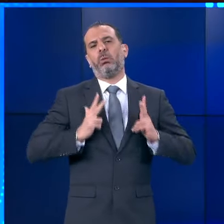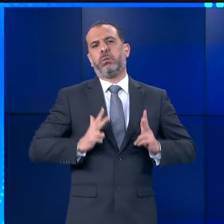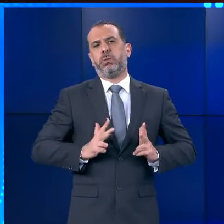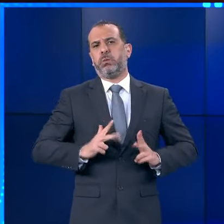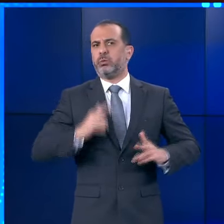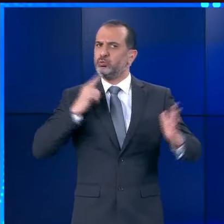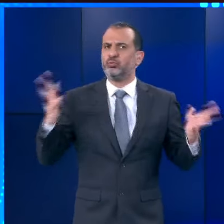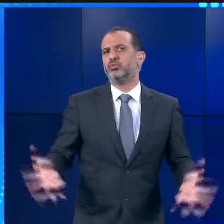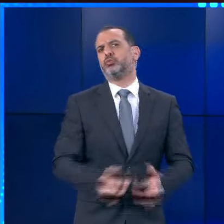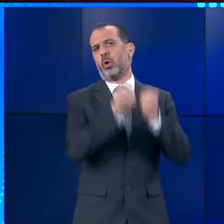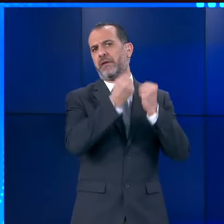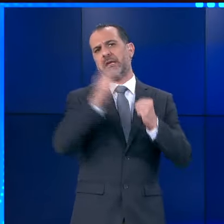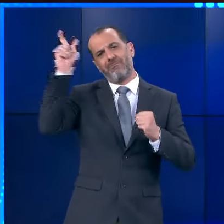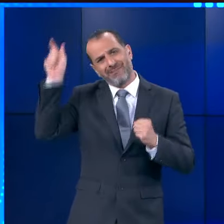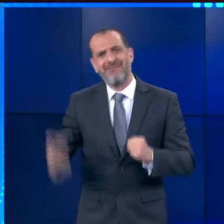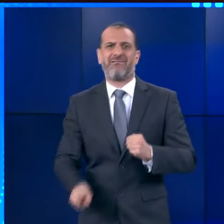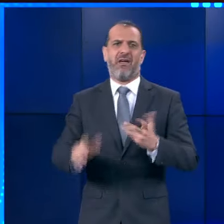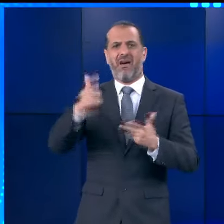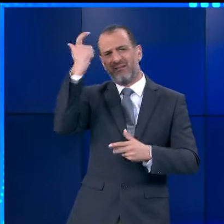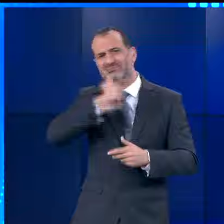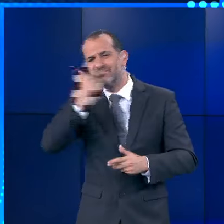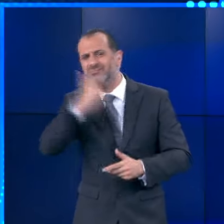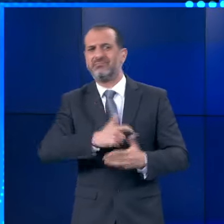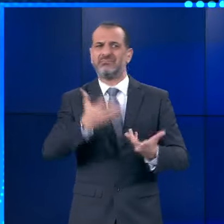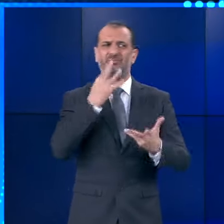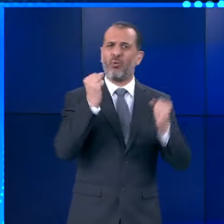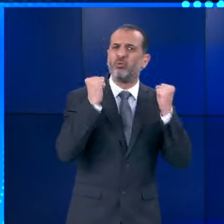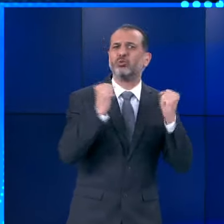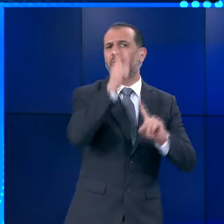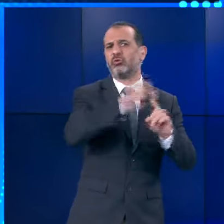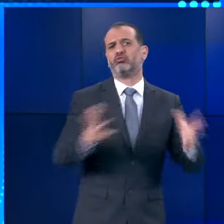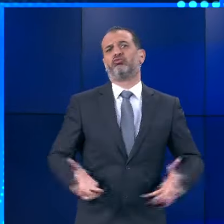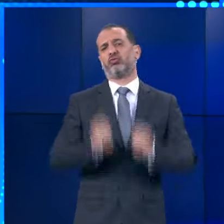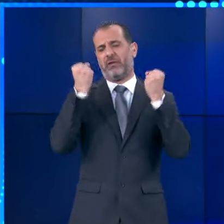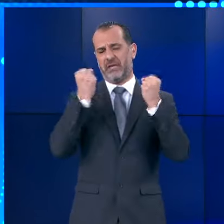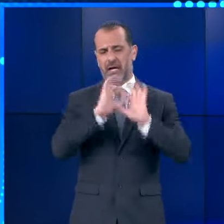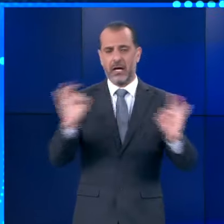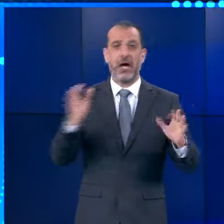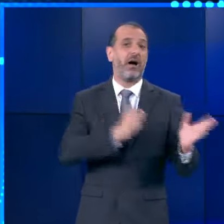ουσιαστικά έβαλε και τα κλάματα όταν είδε ότι είναι ζωντανός. Ευτυχώς επέστρεψε.